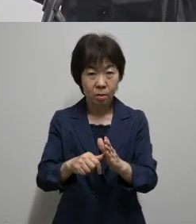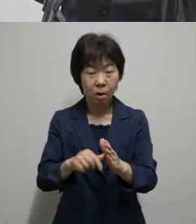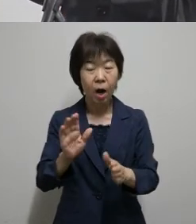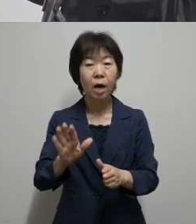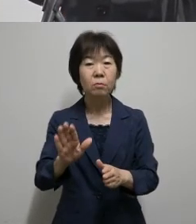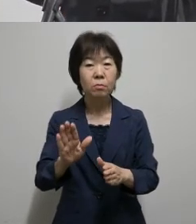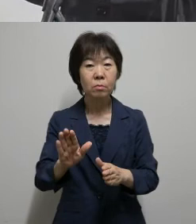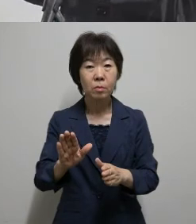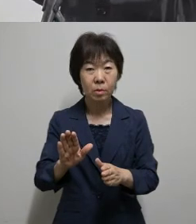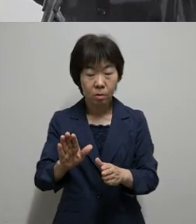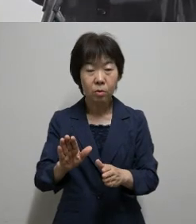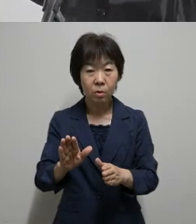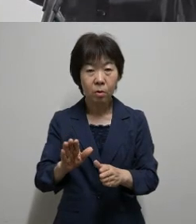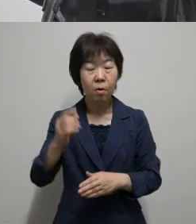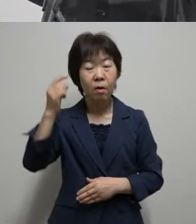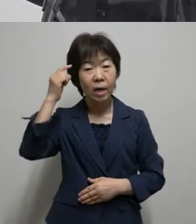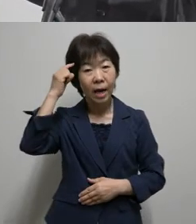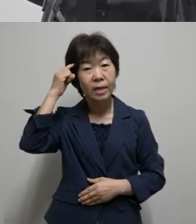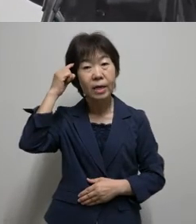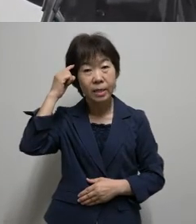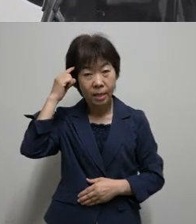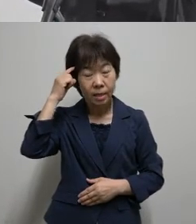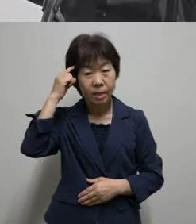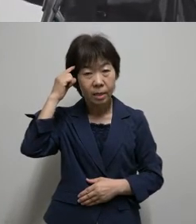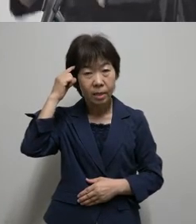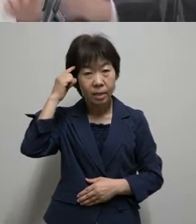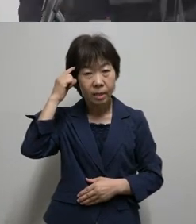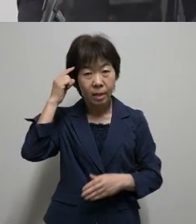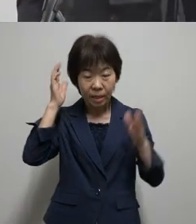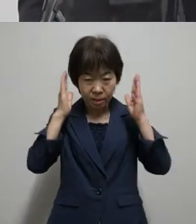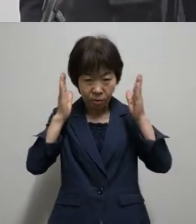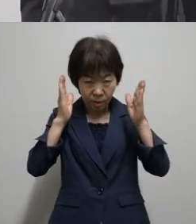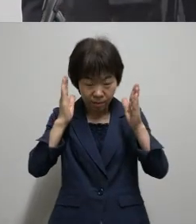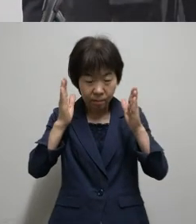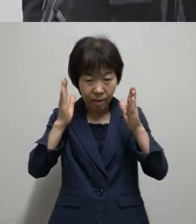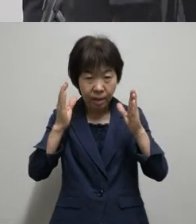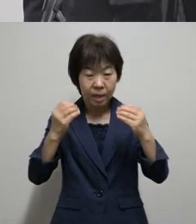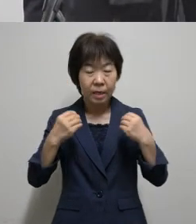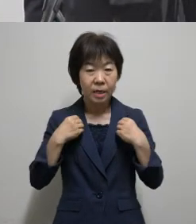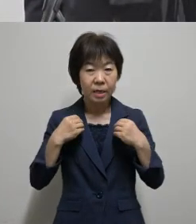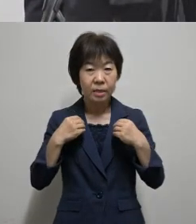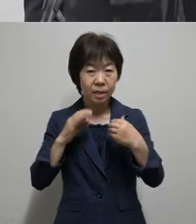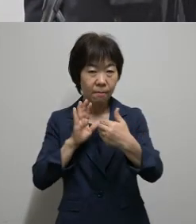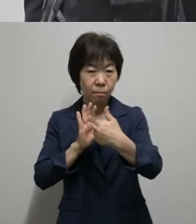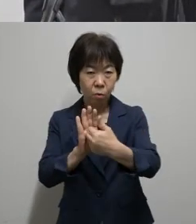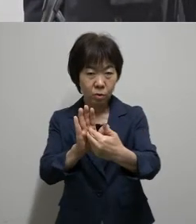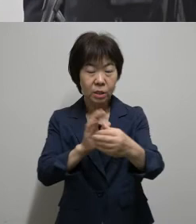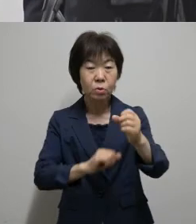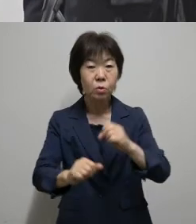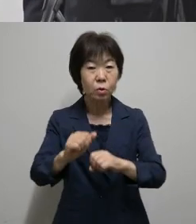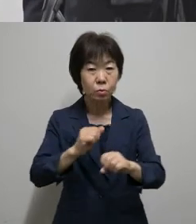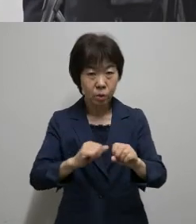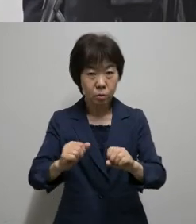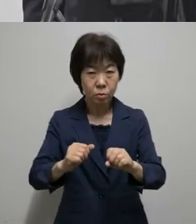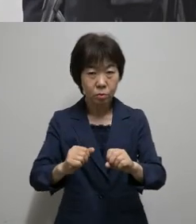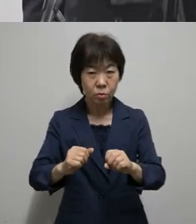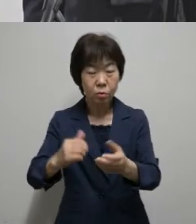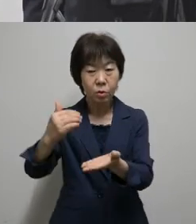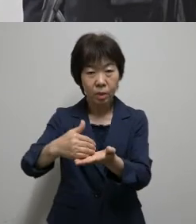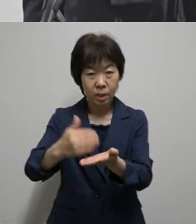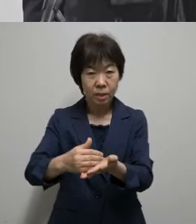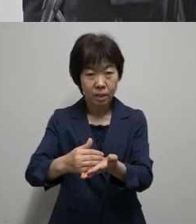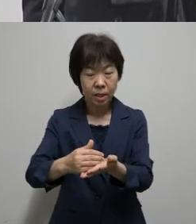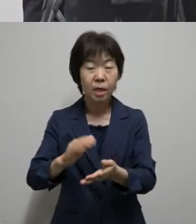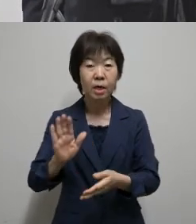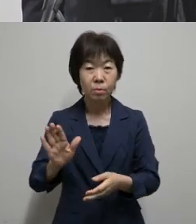されるということもその時点においてはあり得るということを念頭に置いた上で総力を挙げて感染